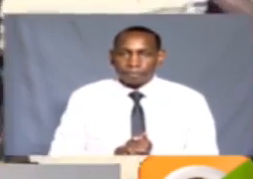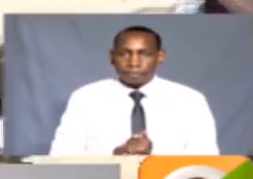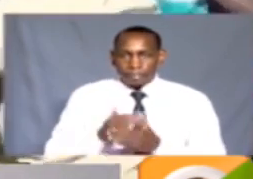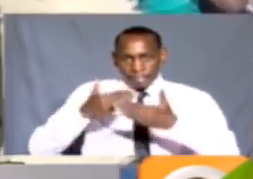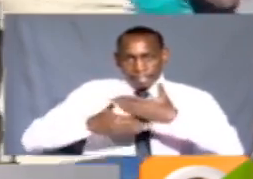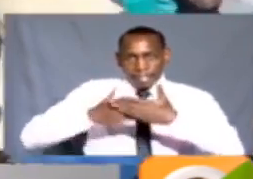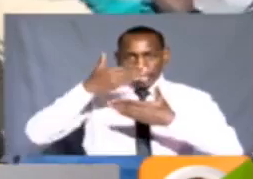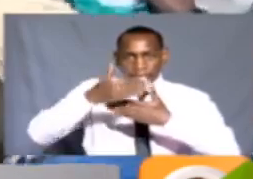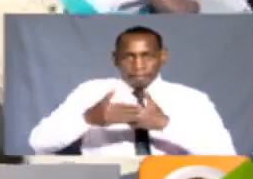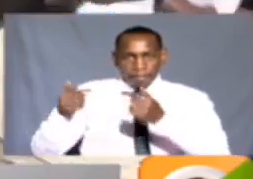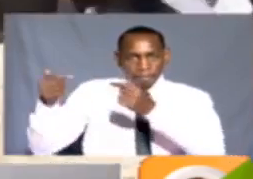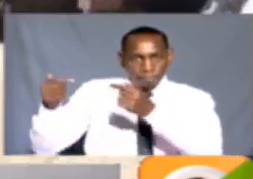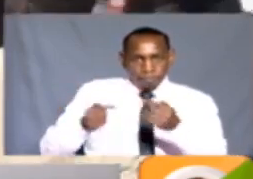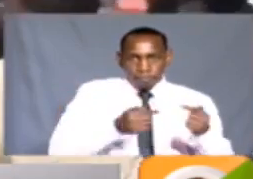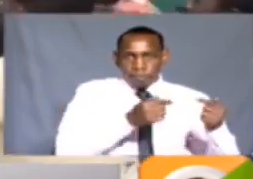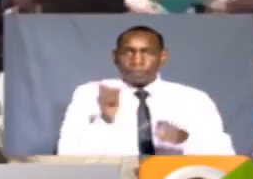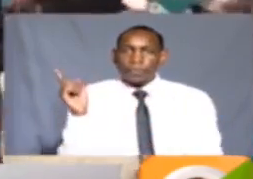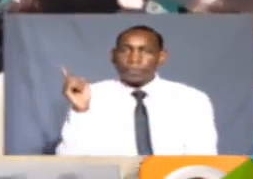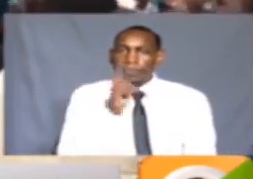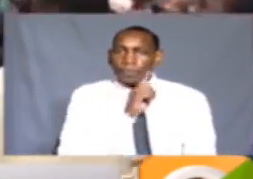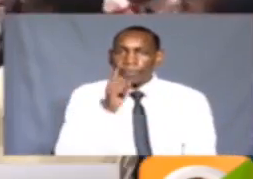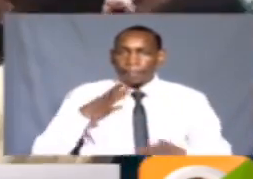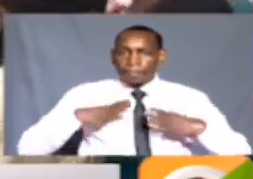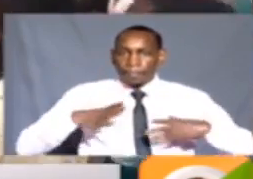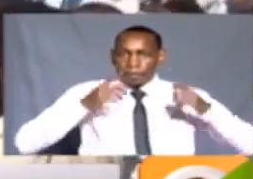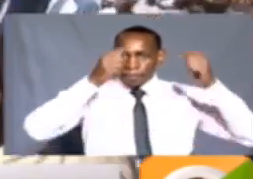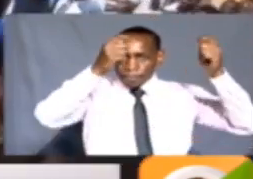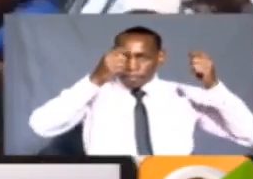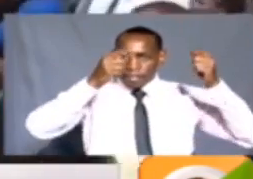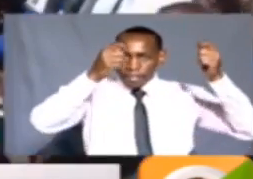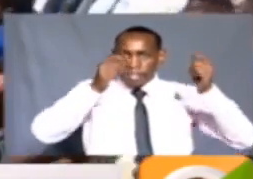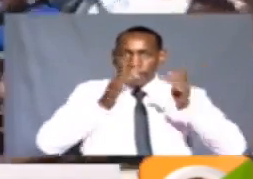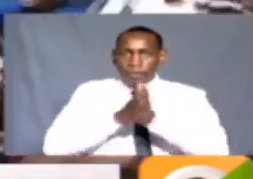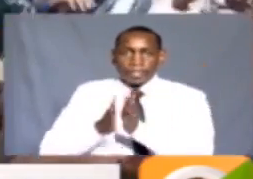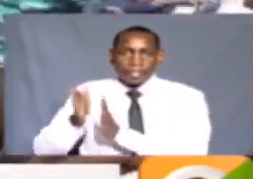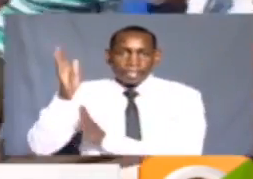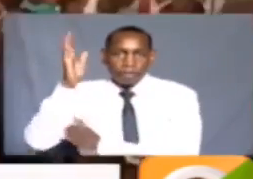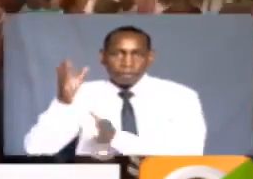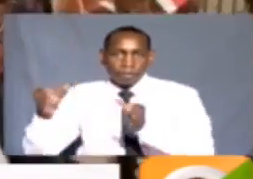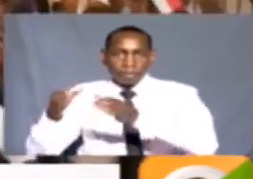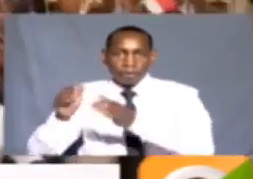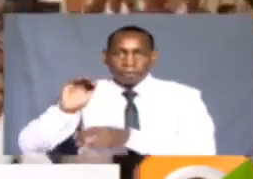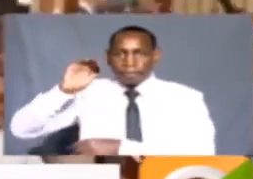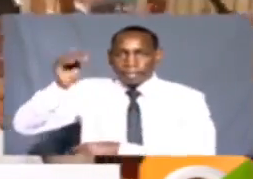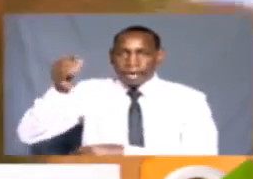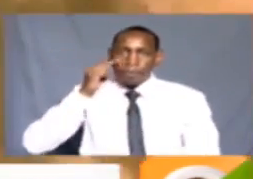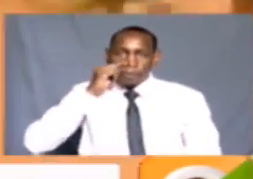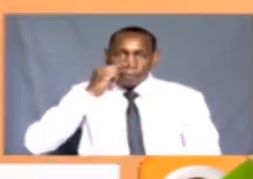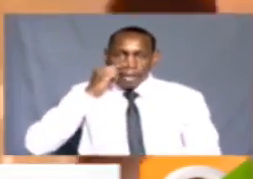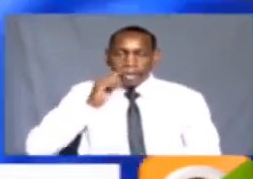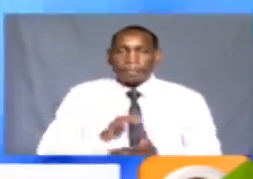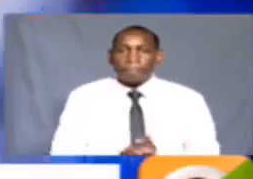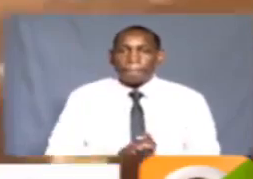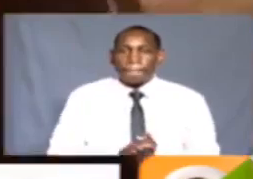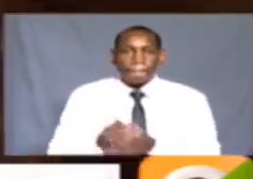Kufuatia makabiliano makali baina ya waandamanaji na maafisa wa usalama jijini Khartoum,